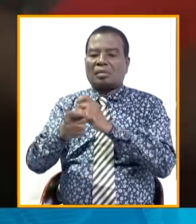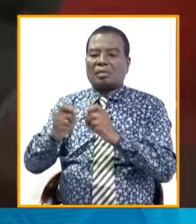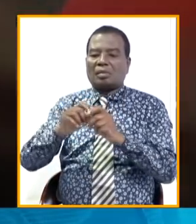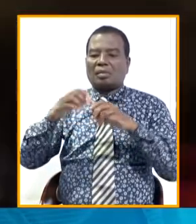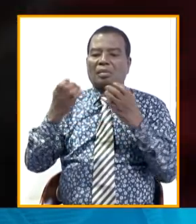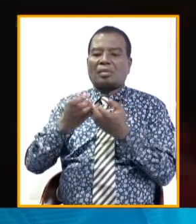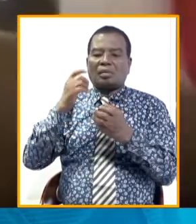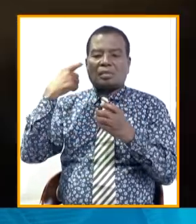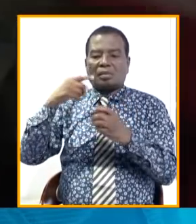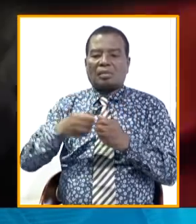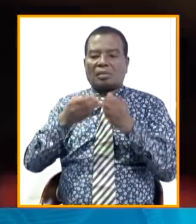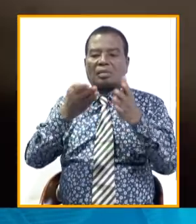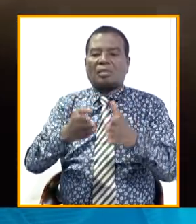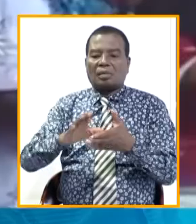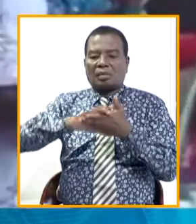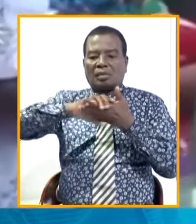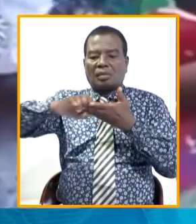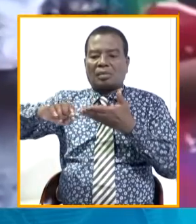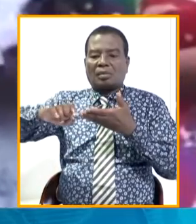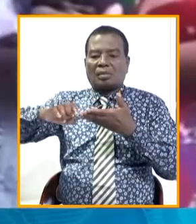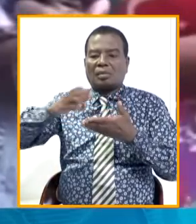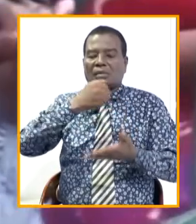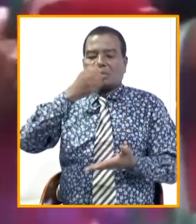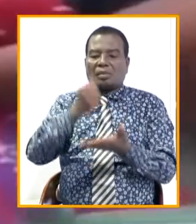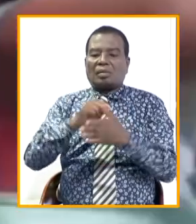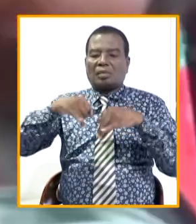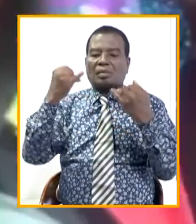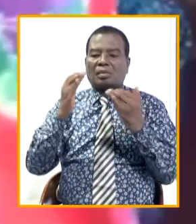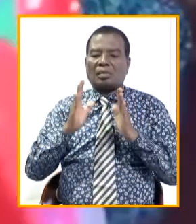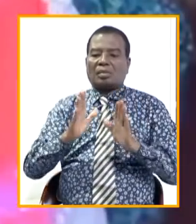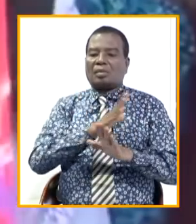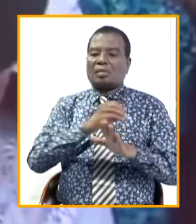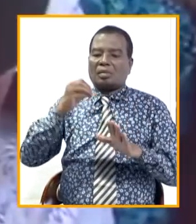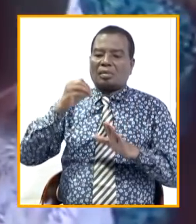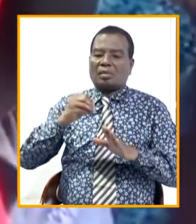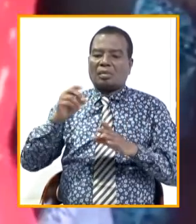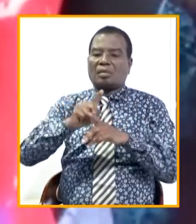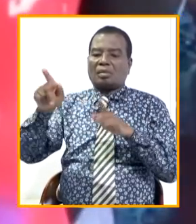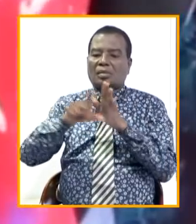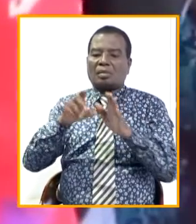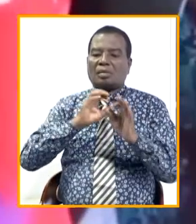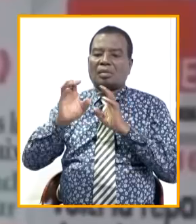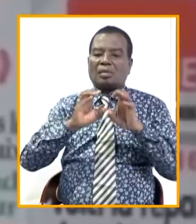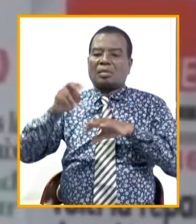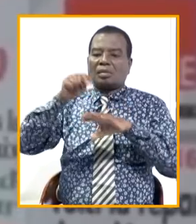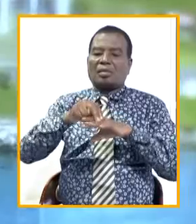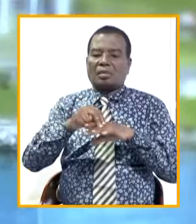commission paritaire d'attribution de la carte d'identité de journalistes professionnels et de professionnels de la